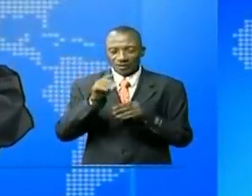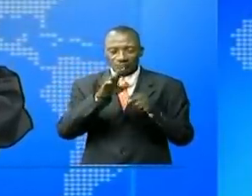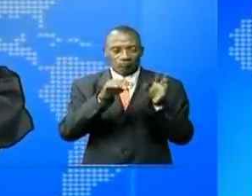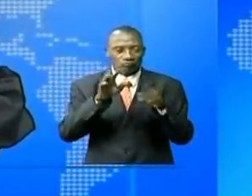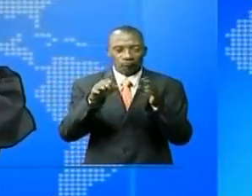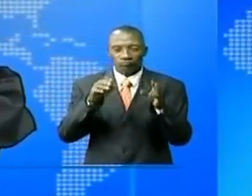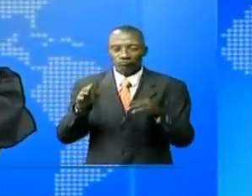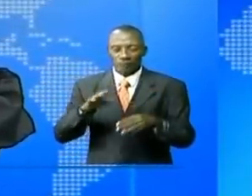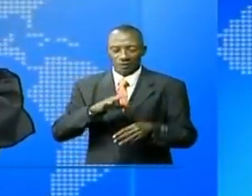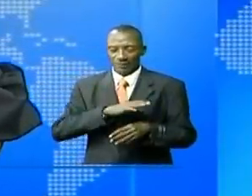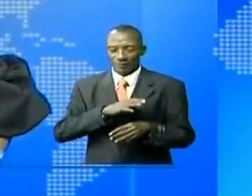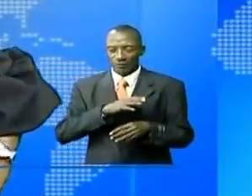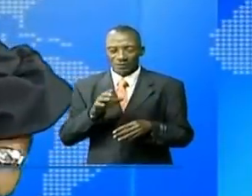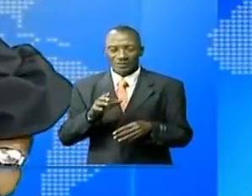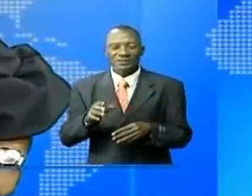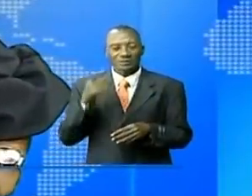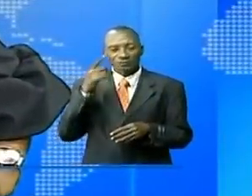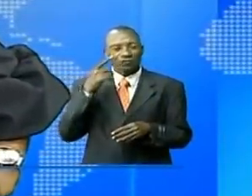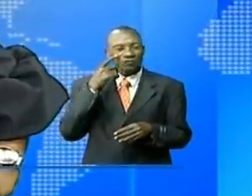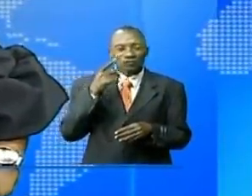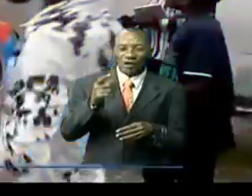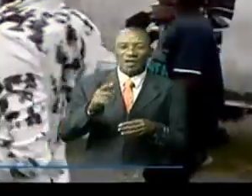examiner le sujet, nous dit Cédric Kenina.